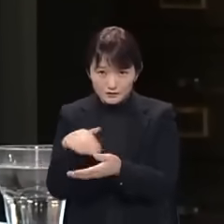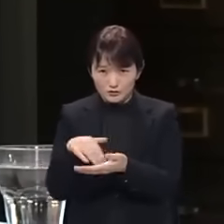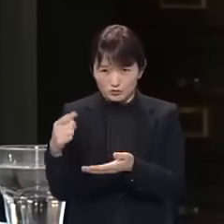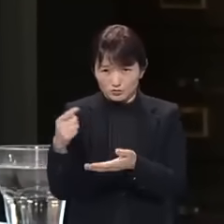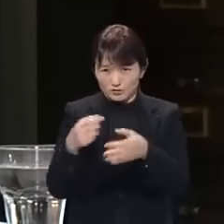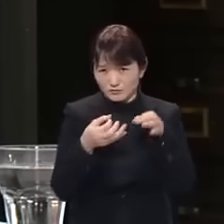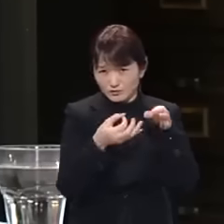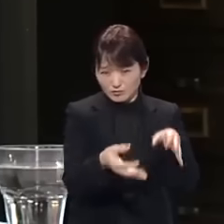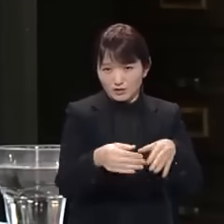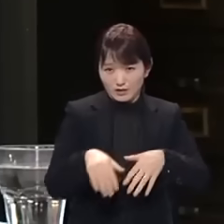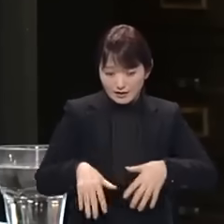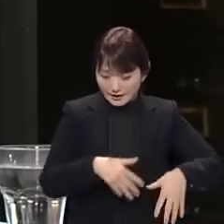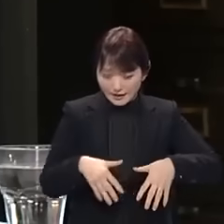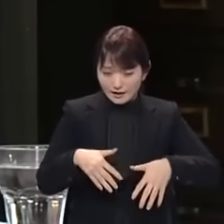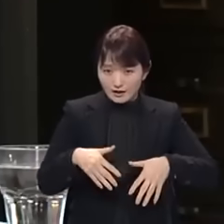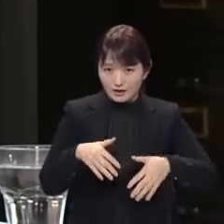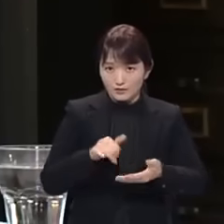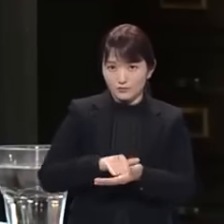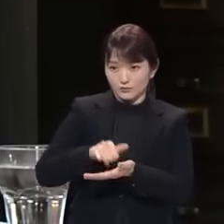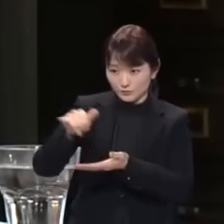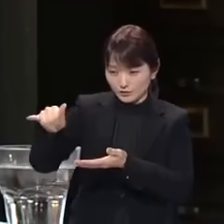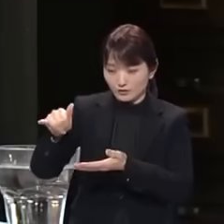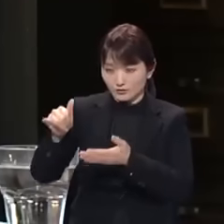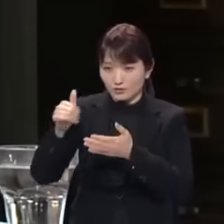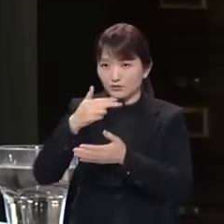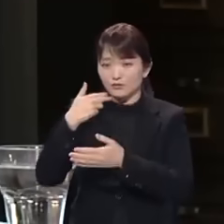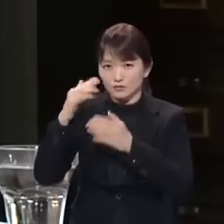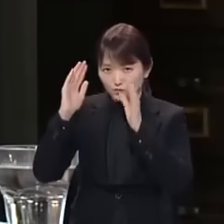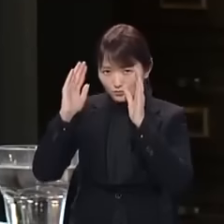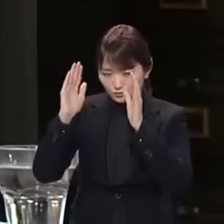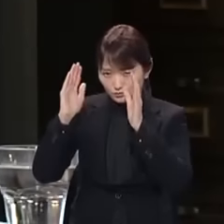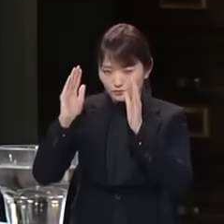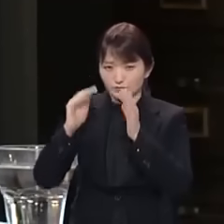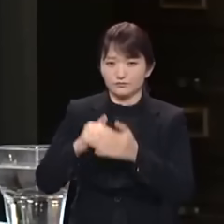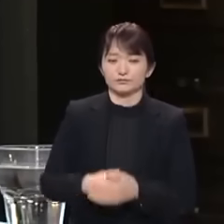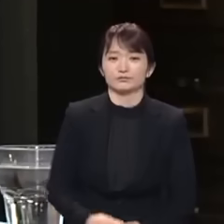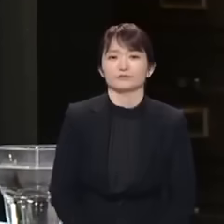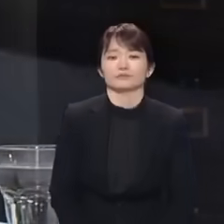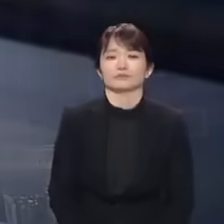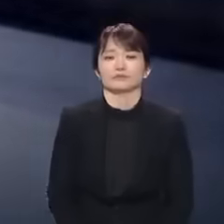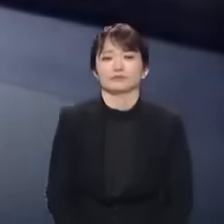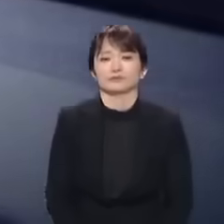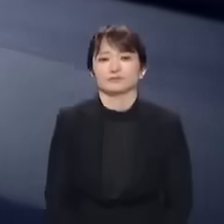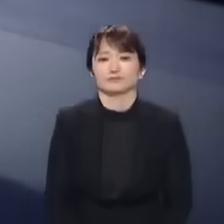들여서 하와이로 어학연수를 보냈다고 하는데, 자 제보자 얘기 이어서 들어보시죠.